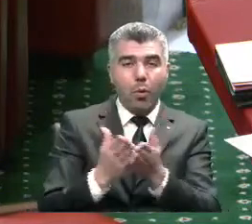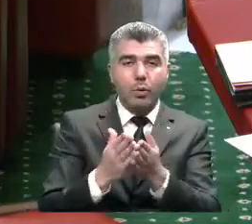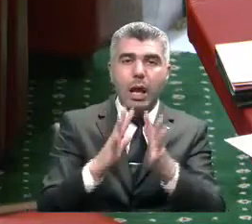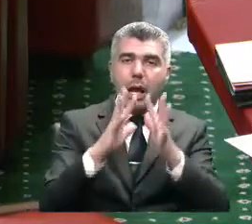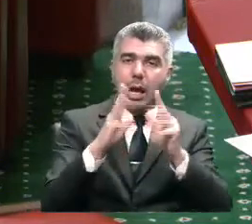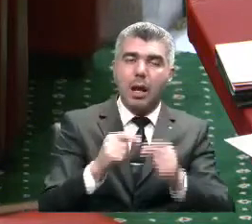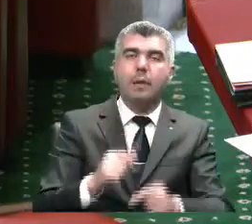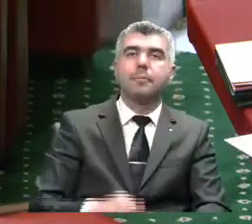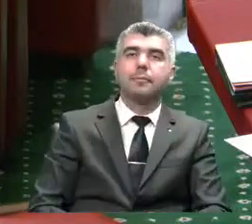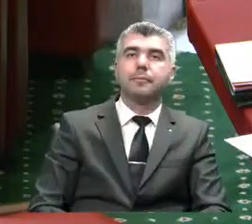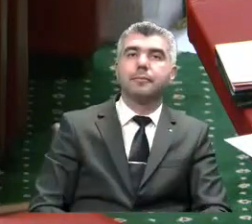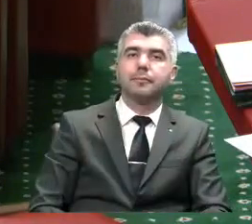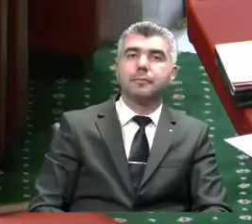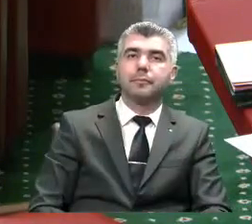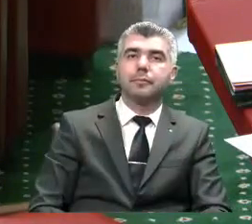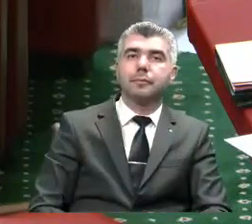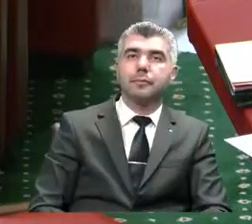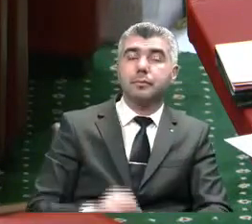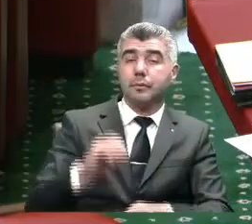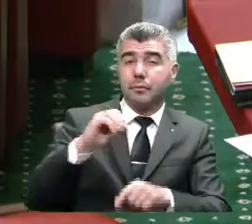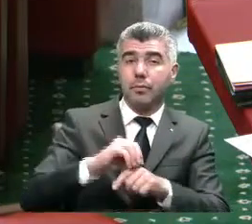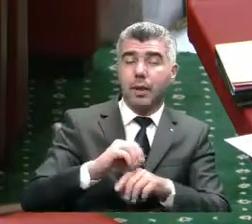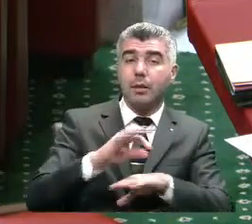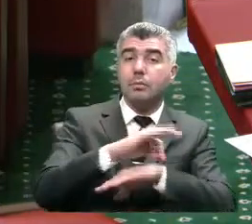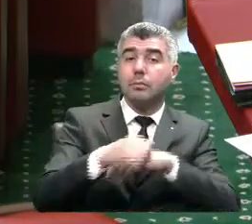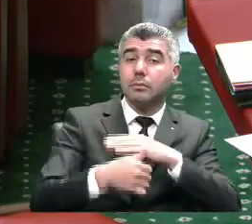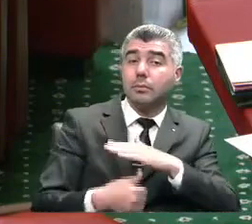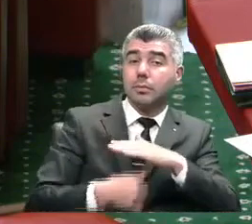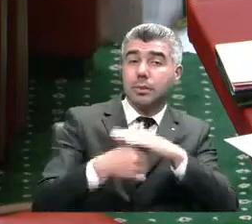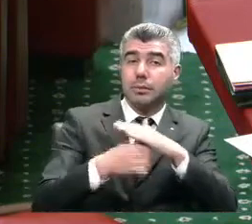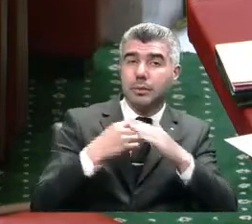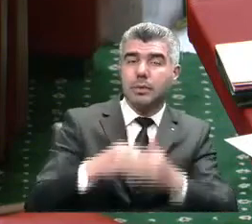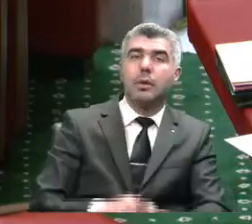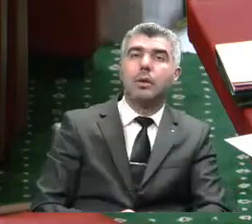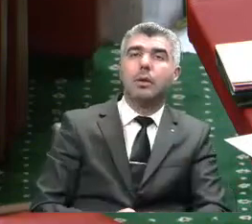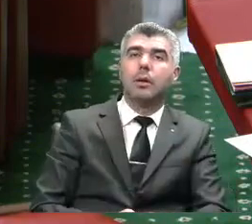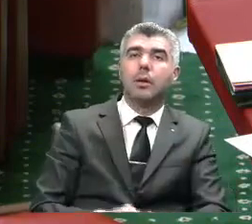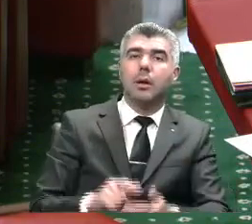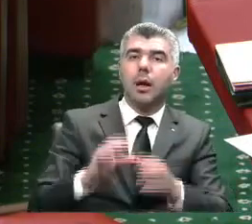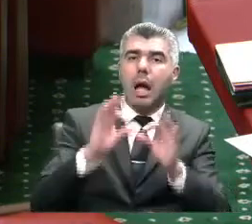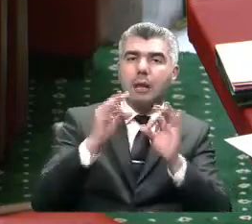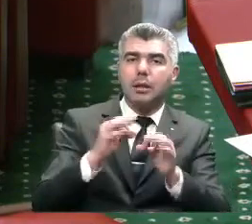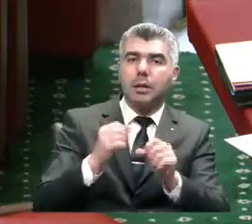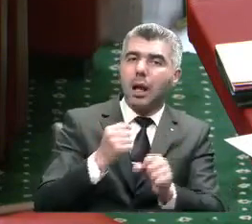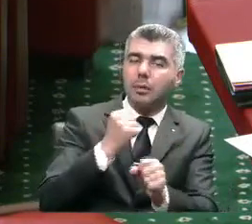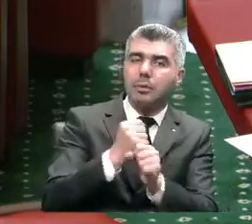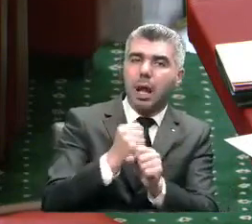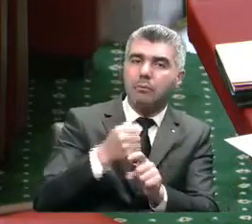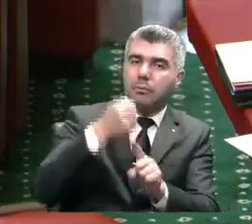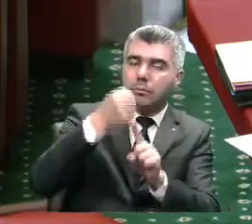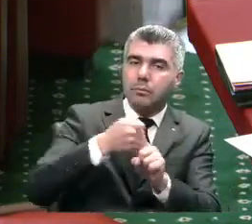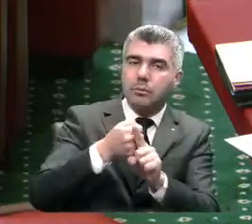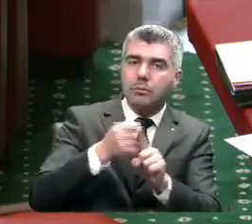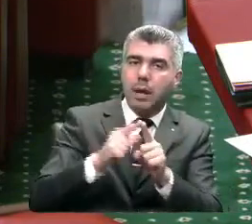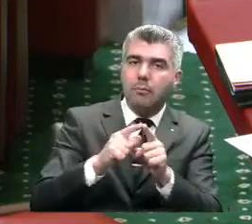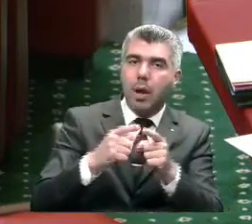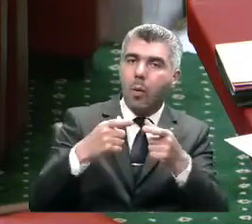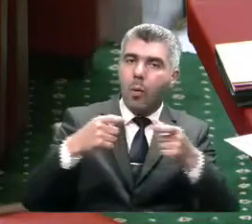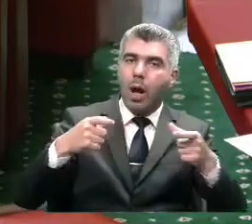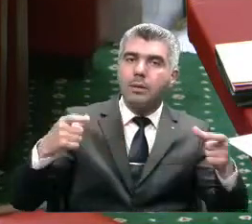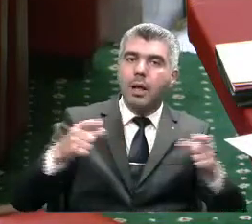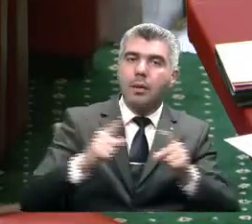الأرقام. من جهة أخرى المكتب تعمل جاهدا على عدد من الأوراش باش يطور الطاقة الاستيعابية